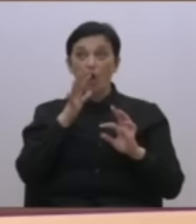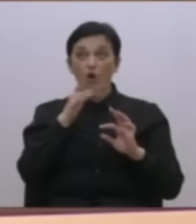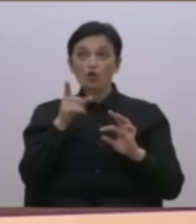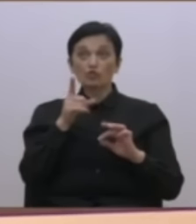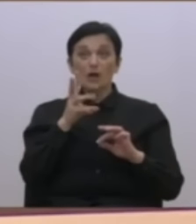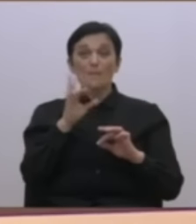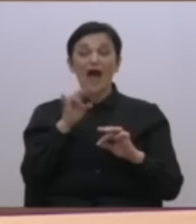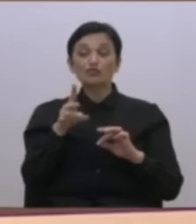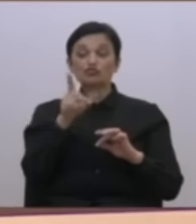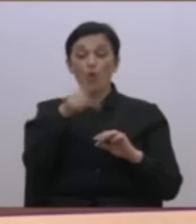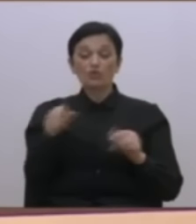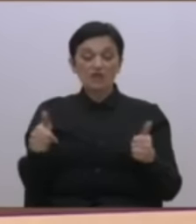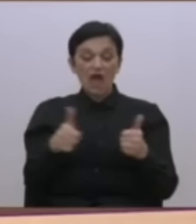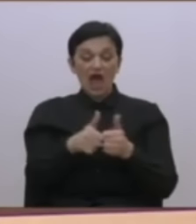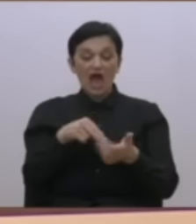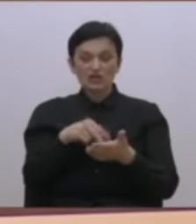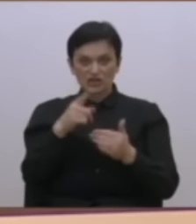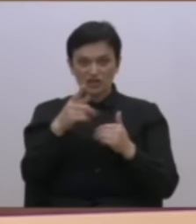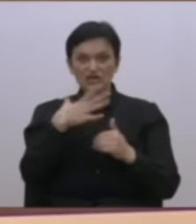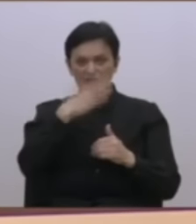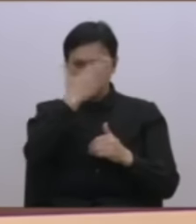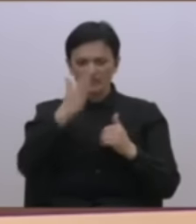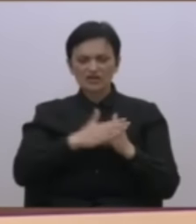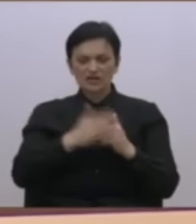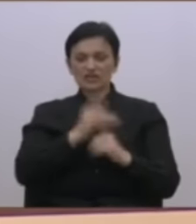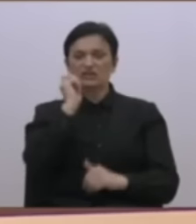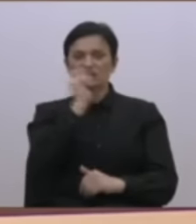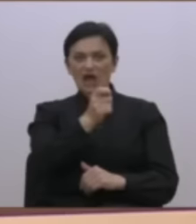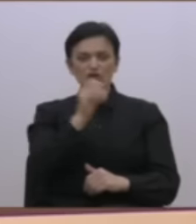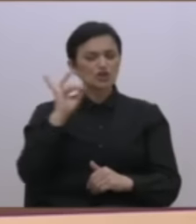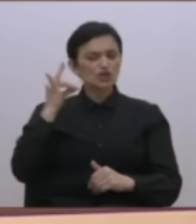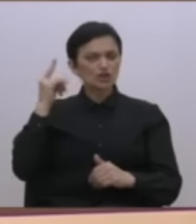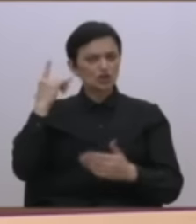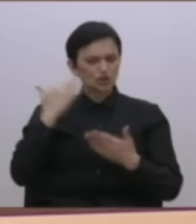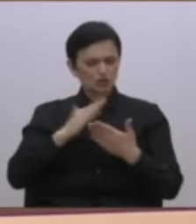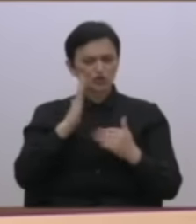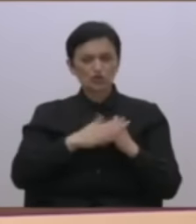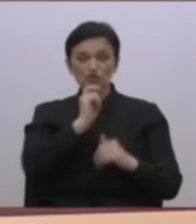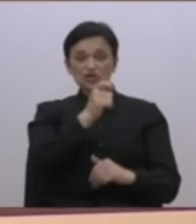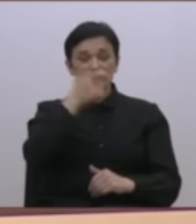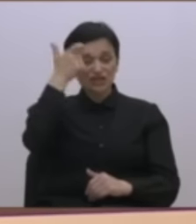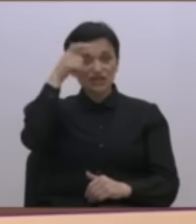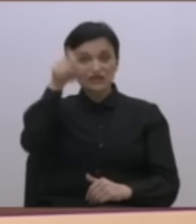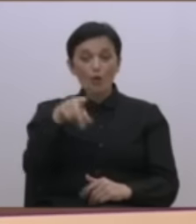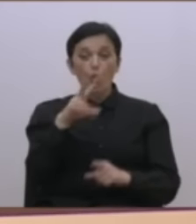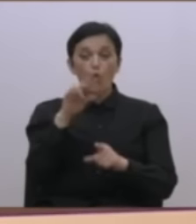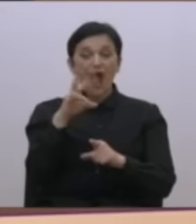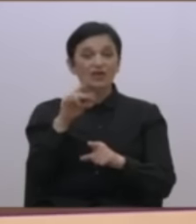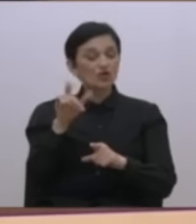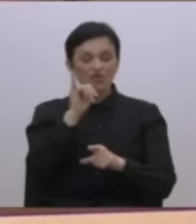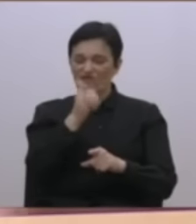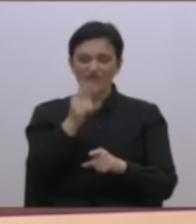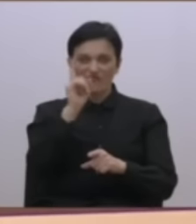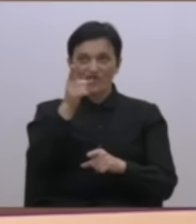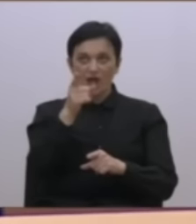ertat tribunaze dagji tven kartveli khalqi da ისტორია ვერ გახდება ბიზინა ივანიშვილი ლუკაშენკო მე არა